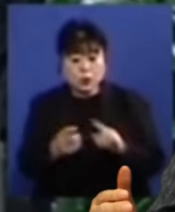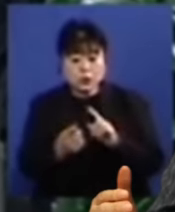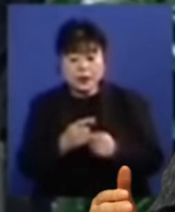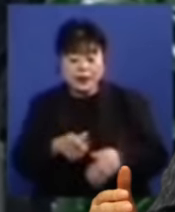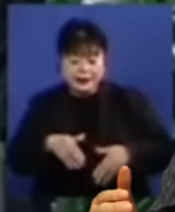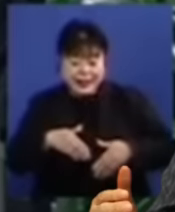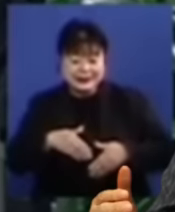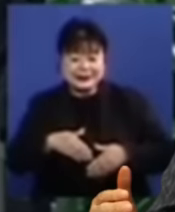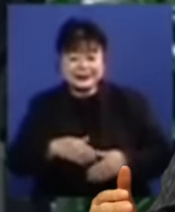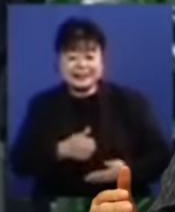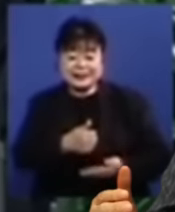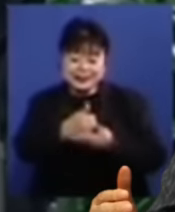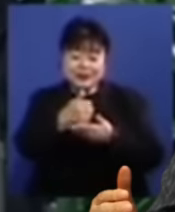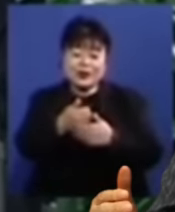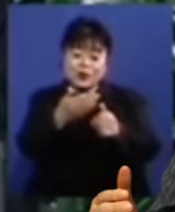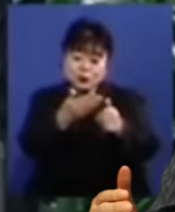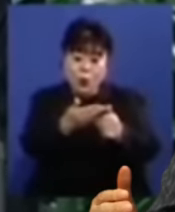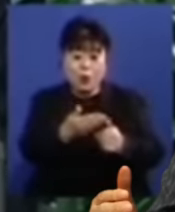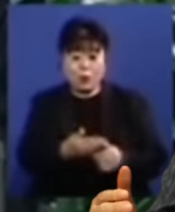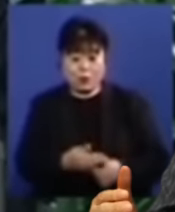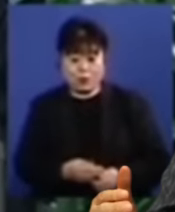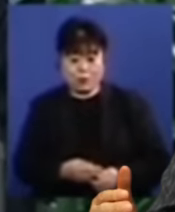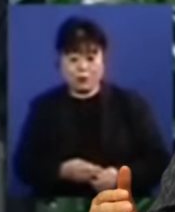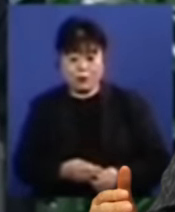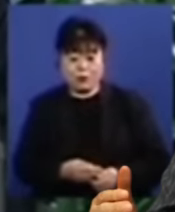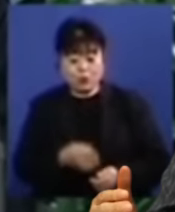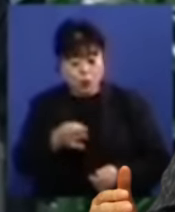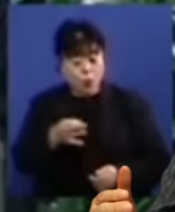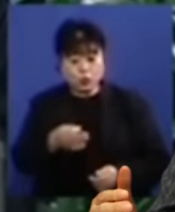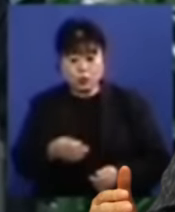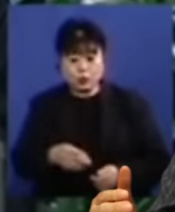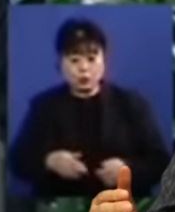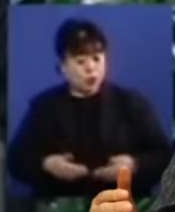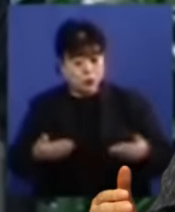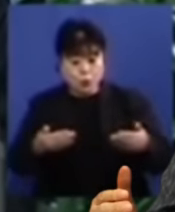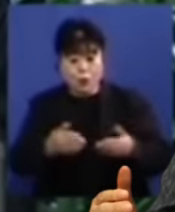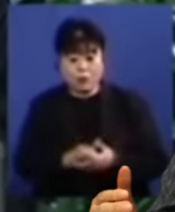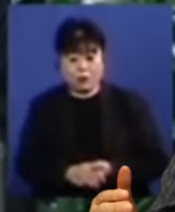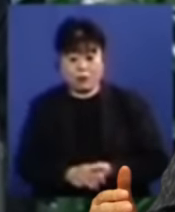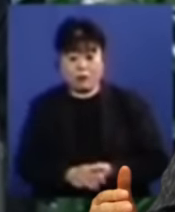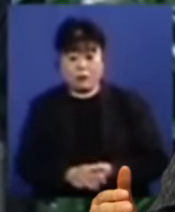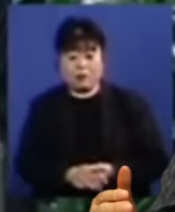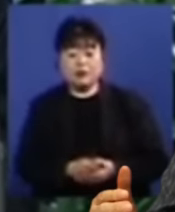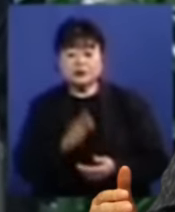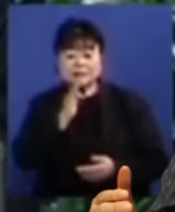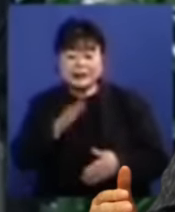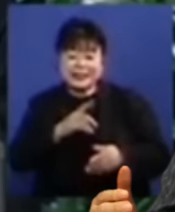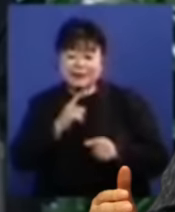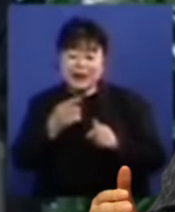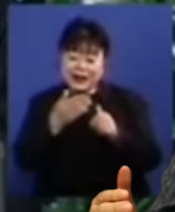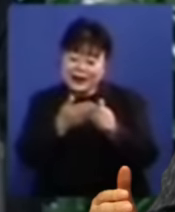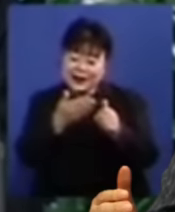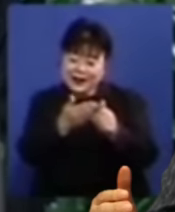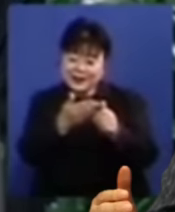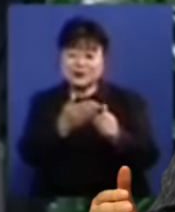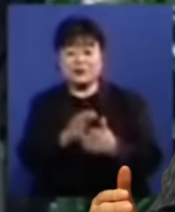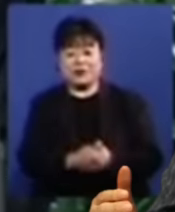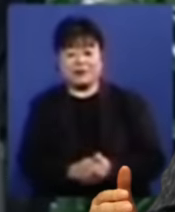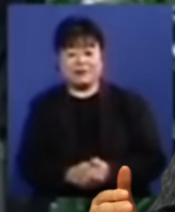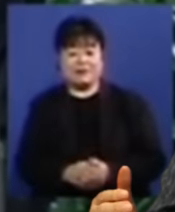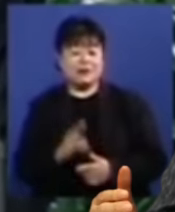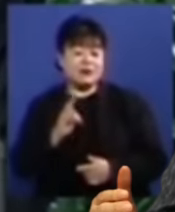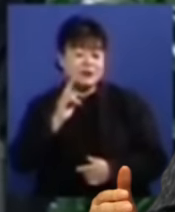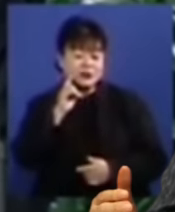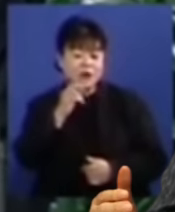따뜻한 격려의 말 한마디 별로 크게 비용 들지 않습니다. 그러나 그 말이